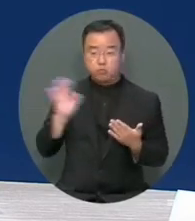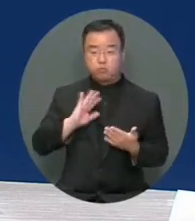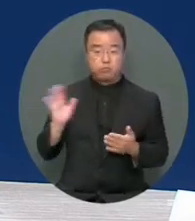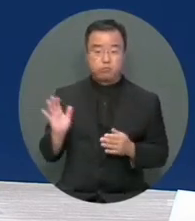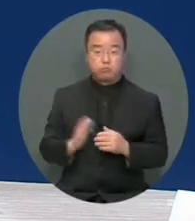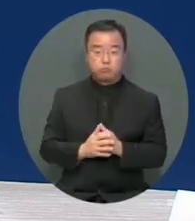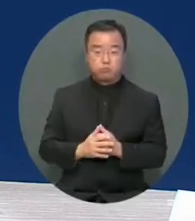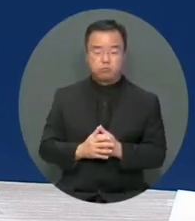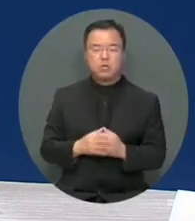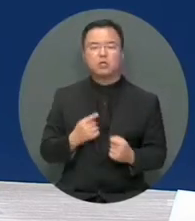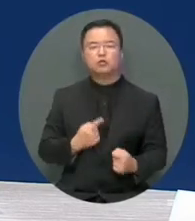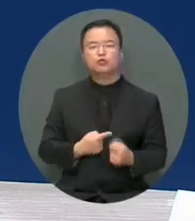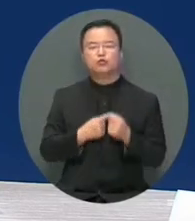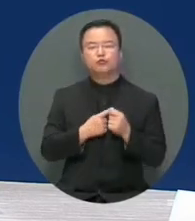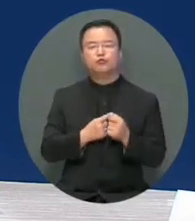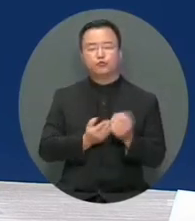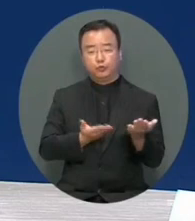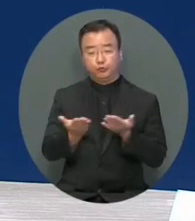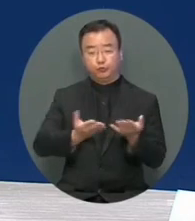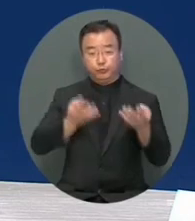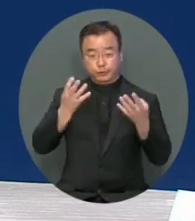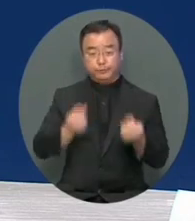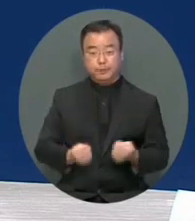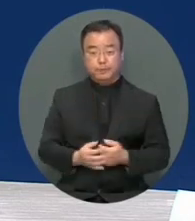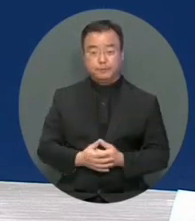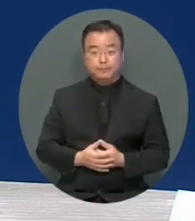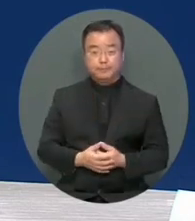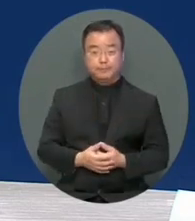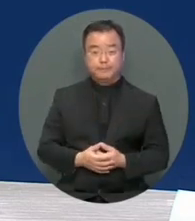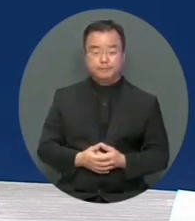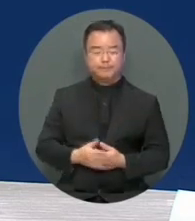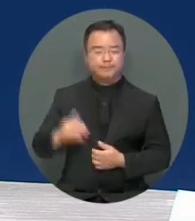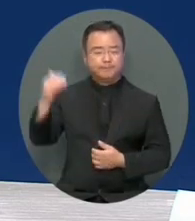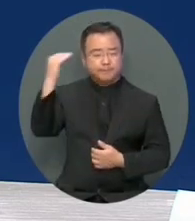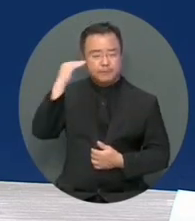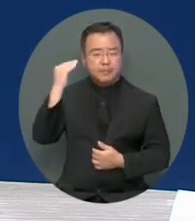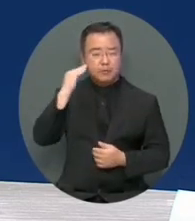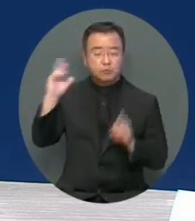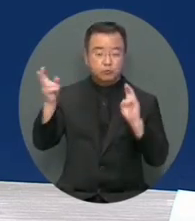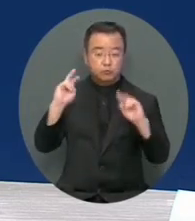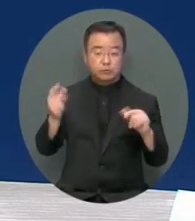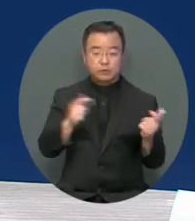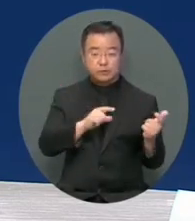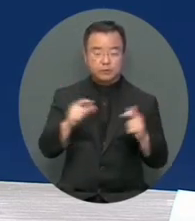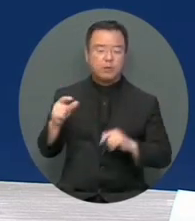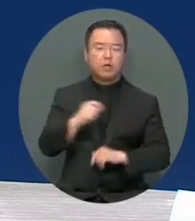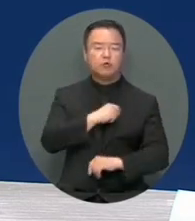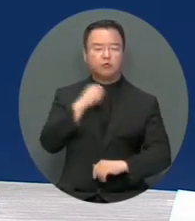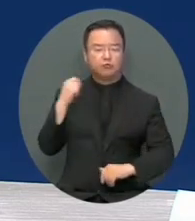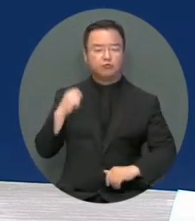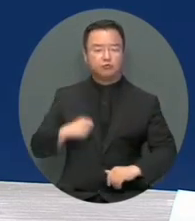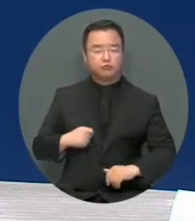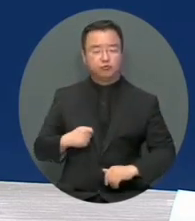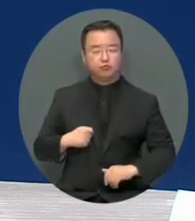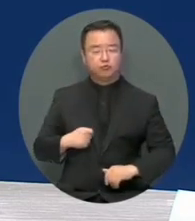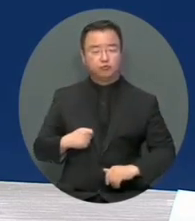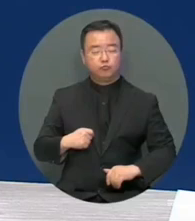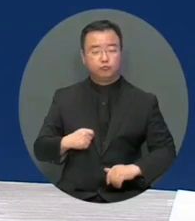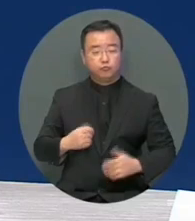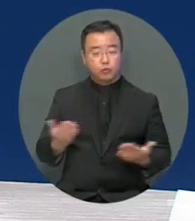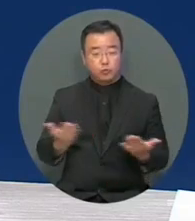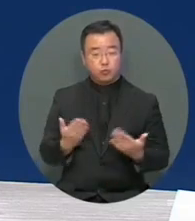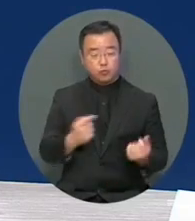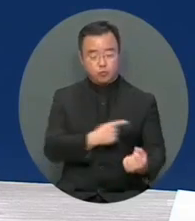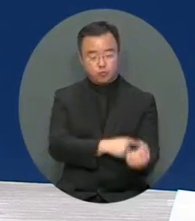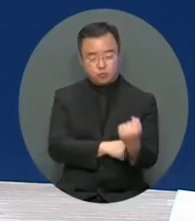최대의 수출국이고 우리 아마 기업들이 중국에 고용하고 있는 노동력만